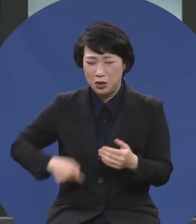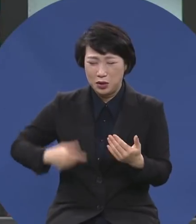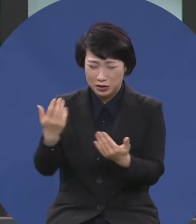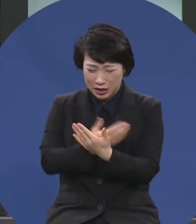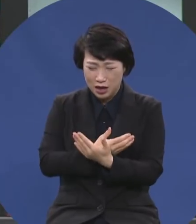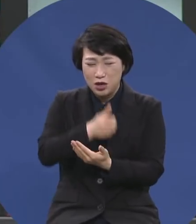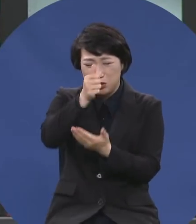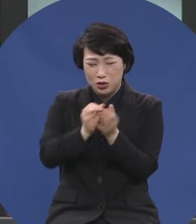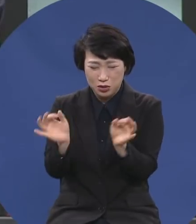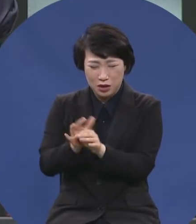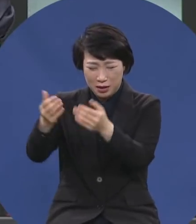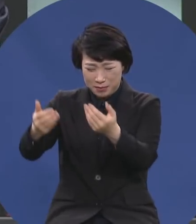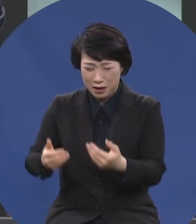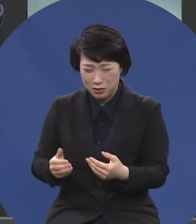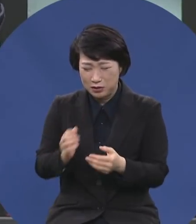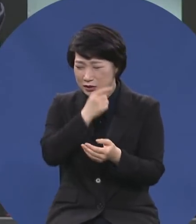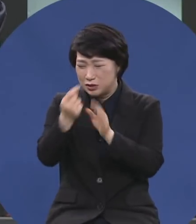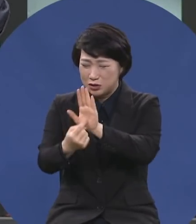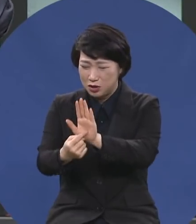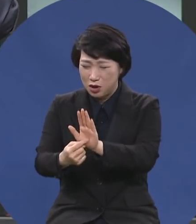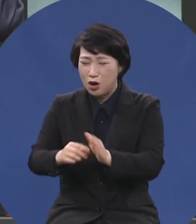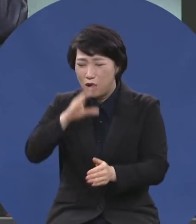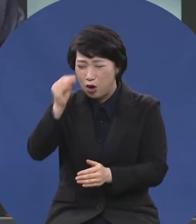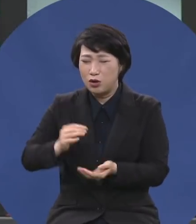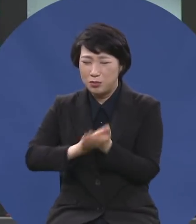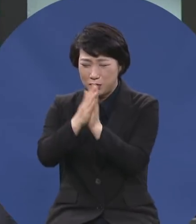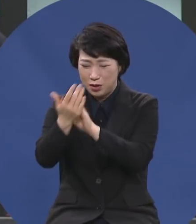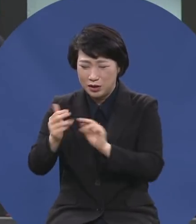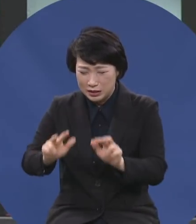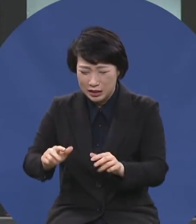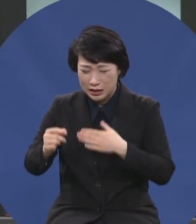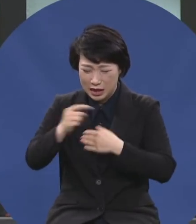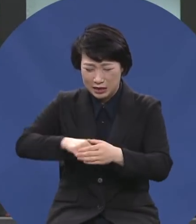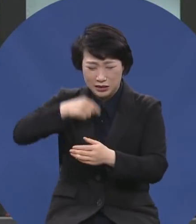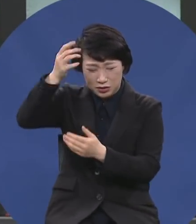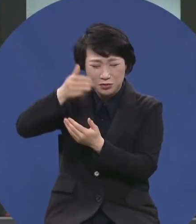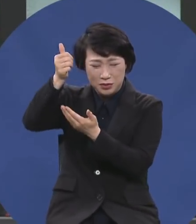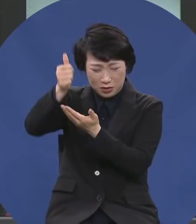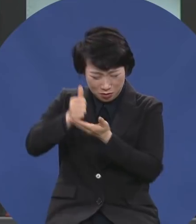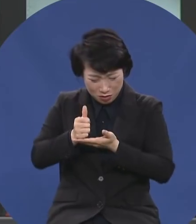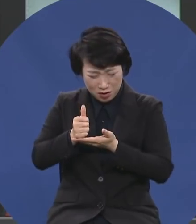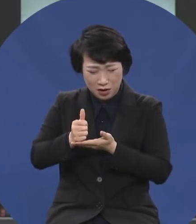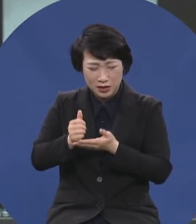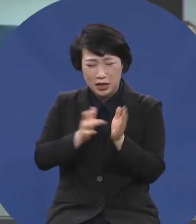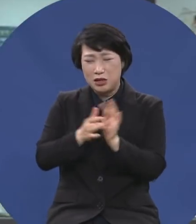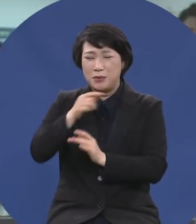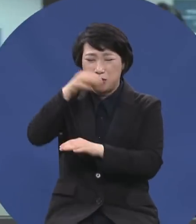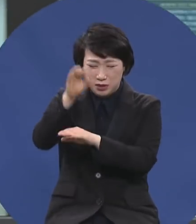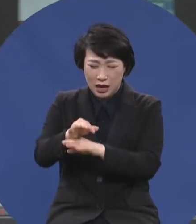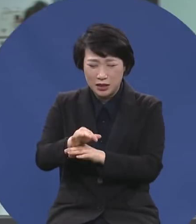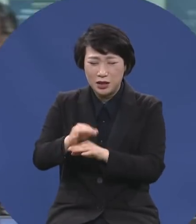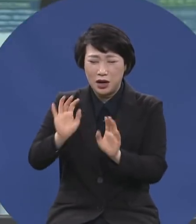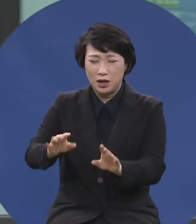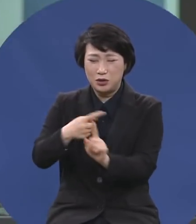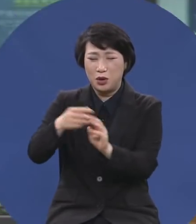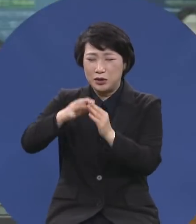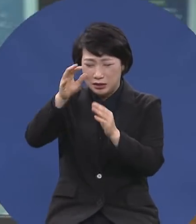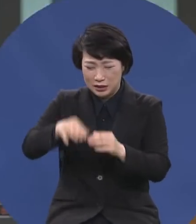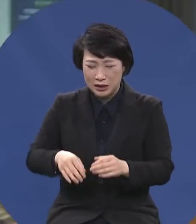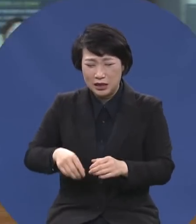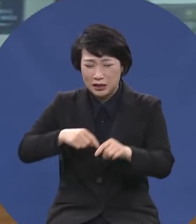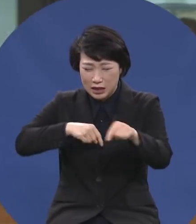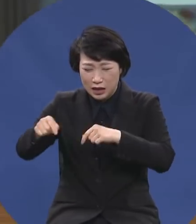회개함으로 속지 안 받고 그 증거로 거룩해져 성령이 오셔서 피로 사신 양떼 교회를 치리하려고